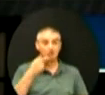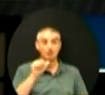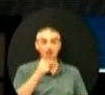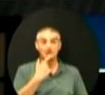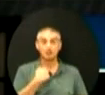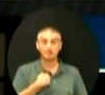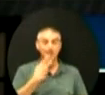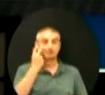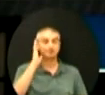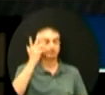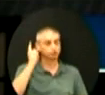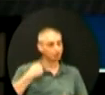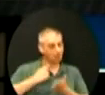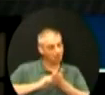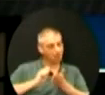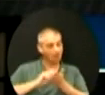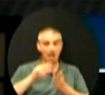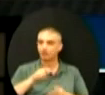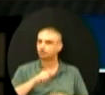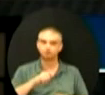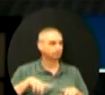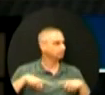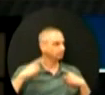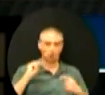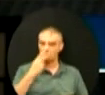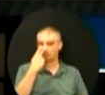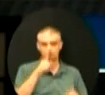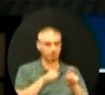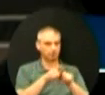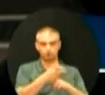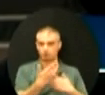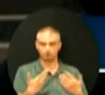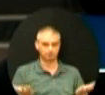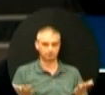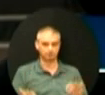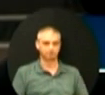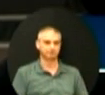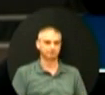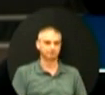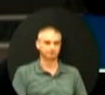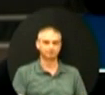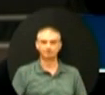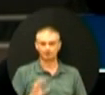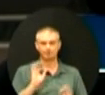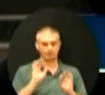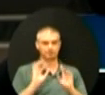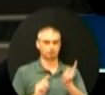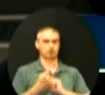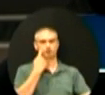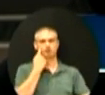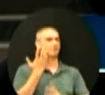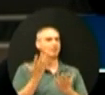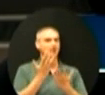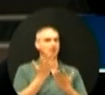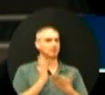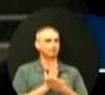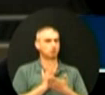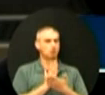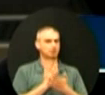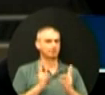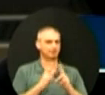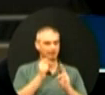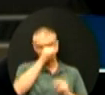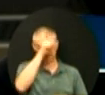אמר לי, 25 שנה אני מסקר את הכנסת, מעולם לא היה דבר כזה. כן, האמת שזה באמת מהלך יוצא דופן. איך אתם נערכים לקראת